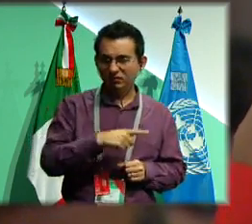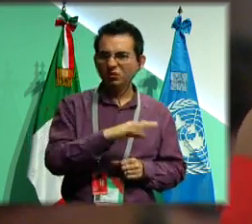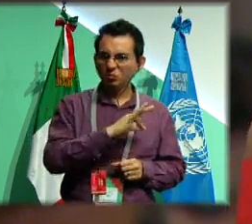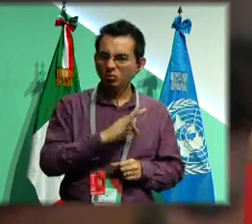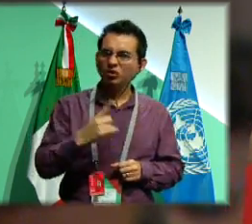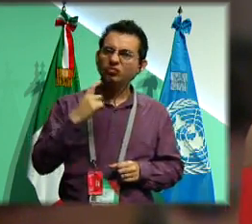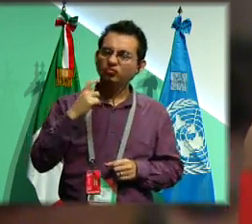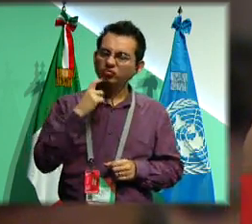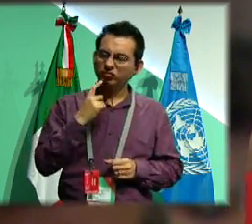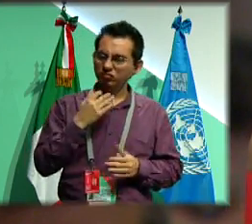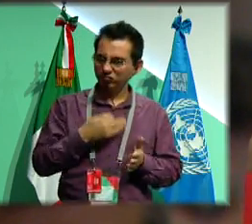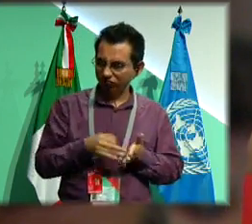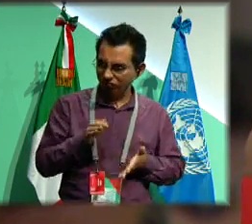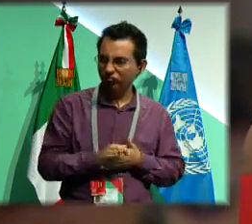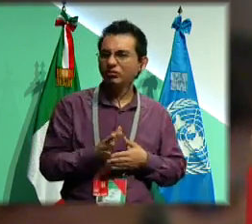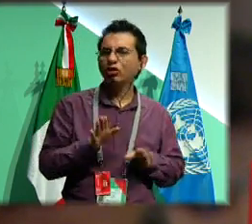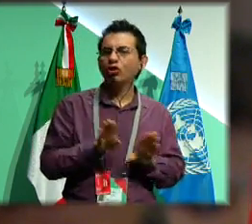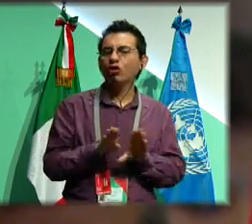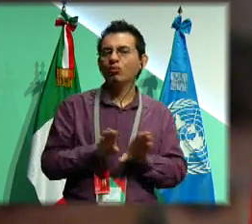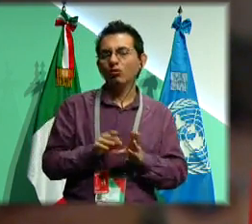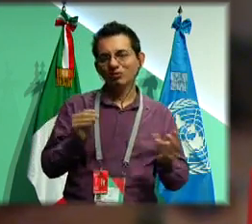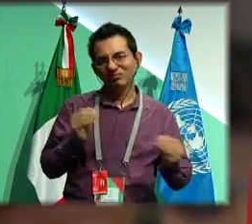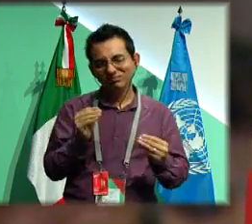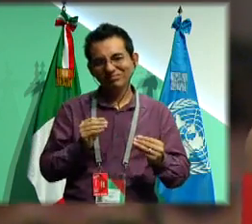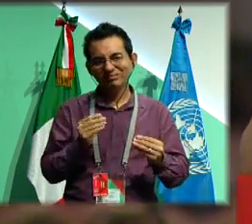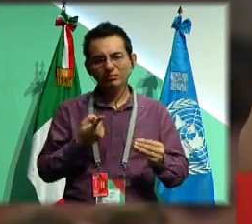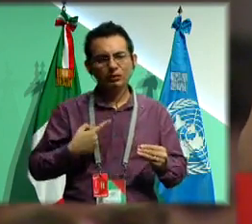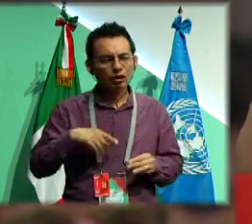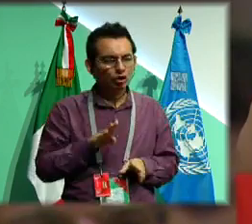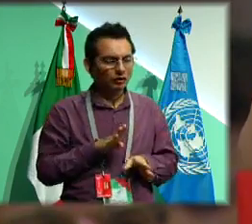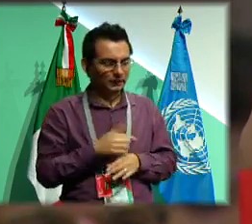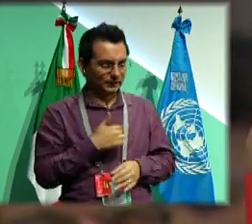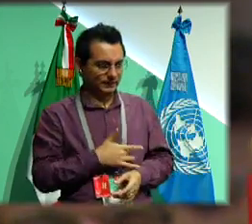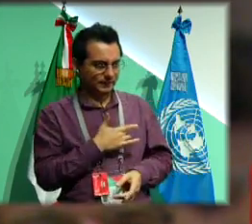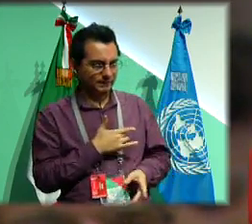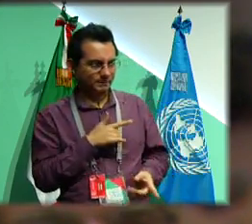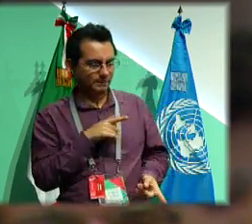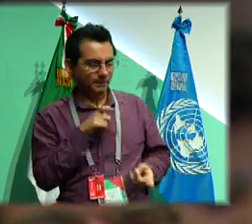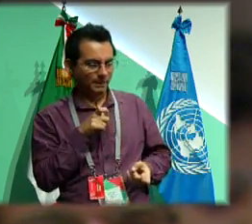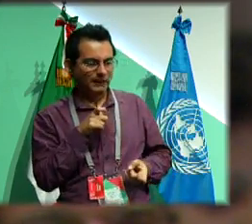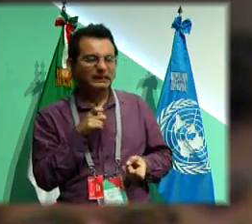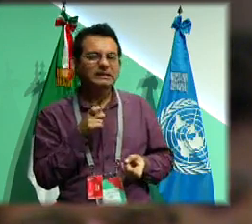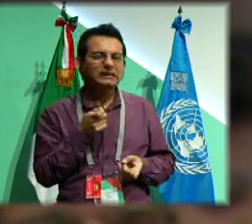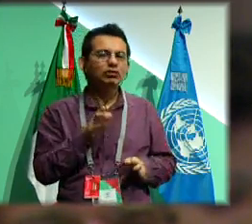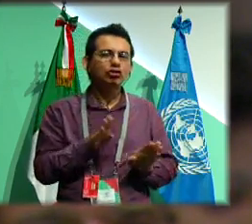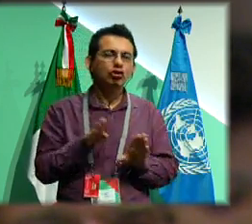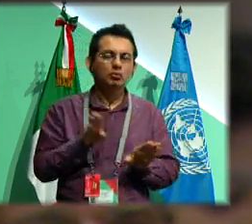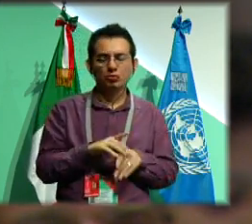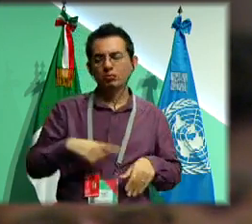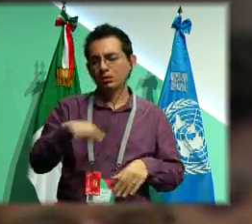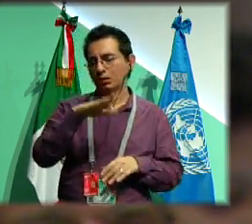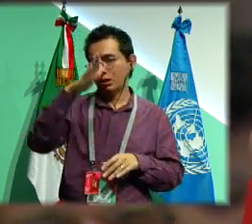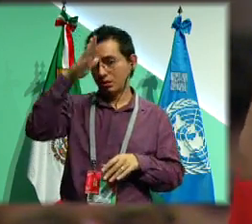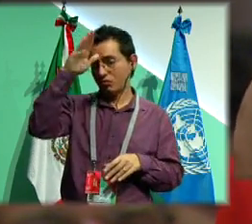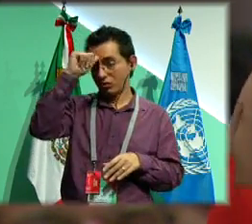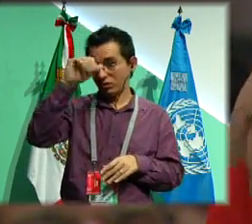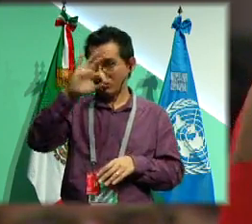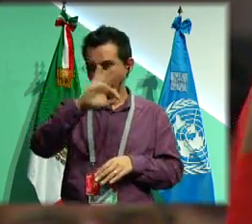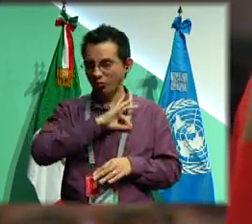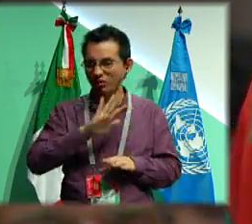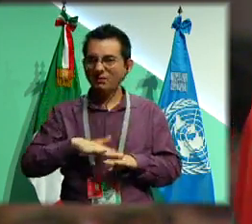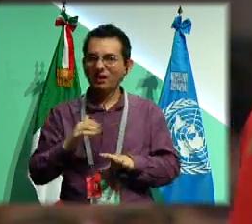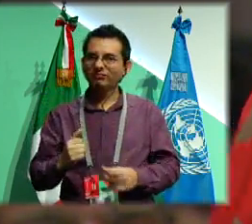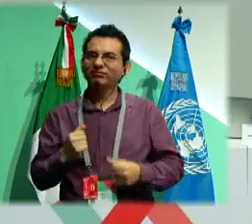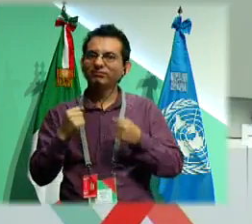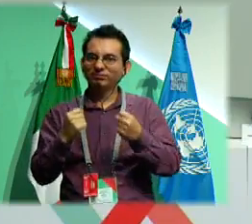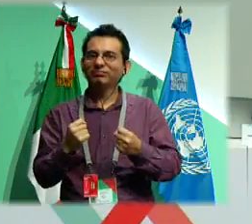peuvent renforcer l'ouverture de l'Internet dans le monde, mais j'attends des exemples, s'il vous plaît. Merci